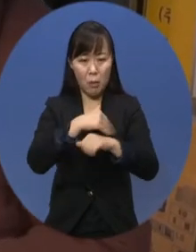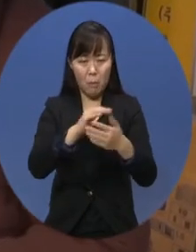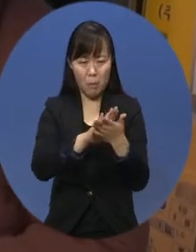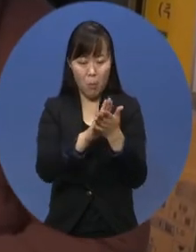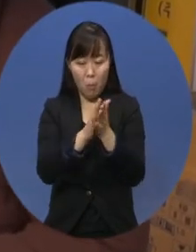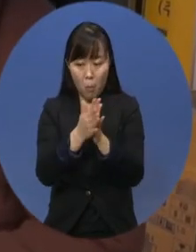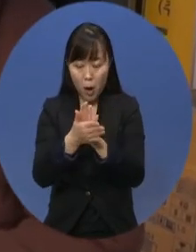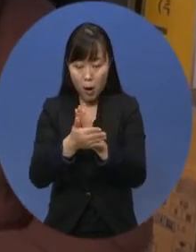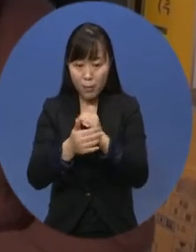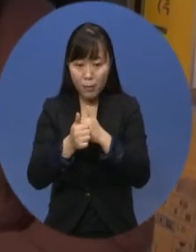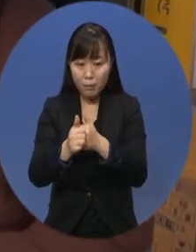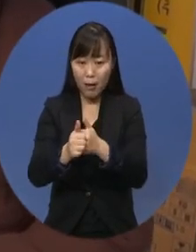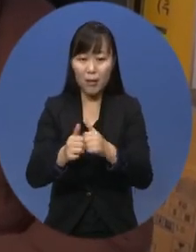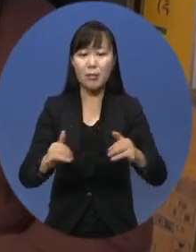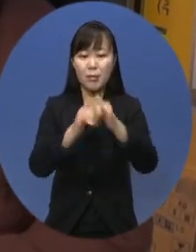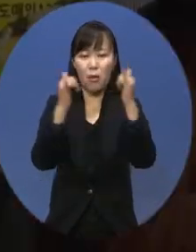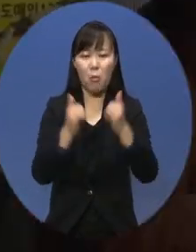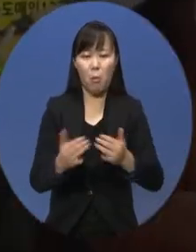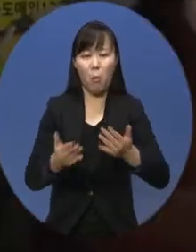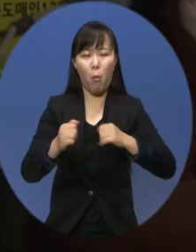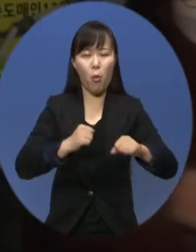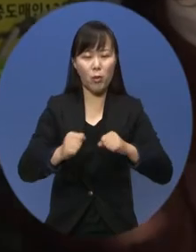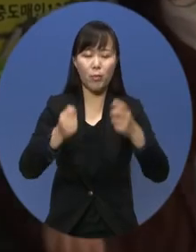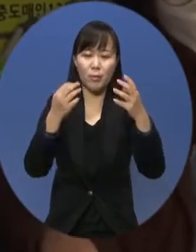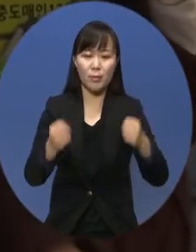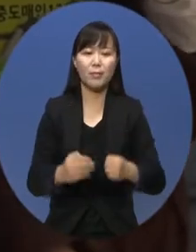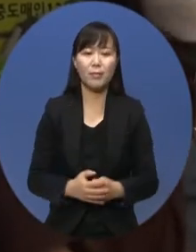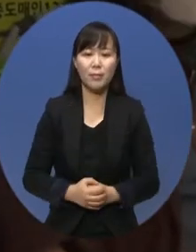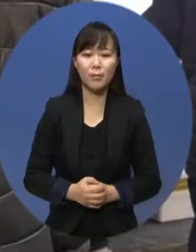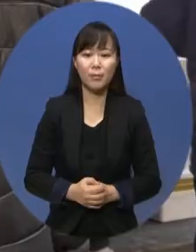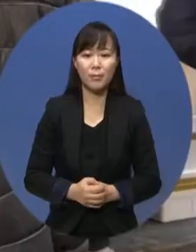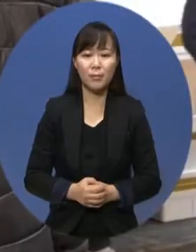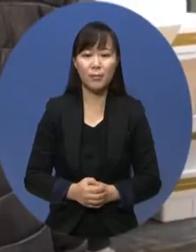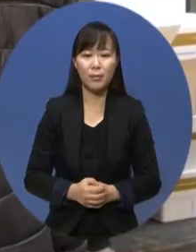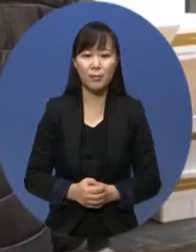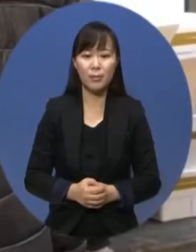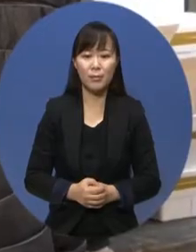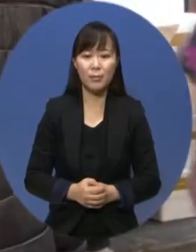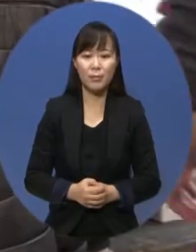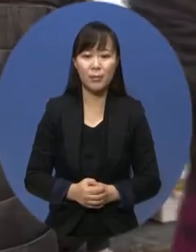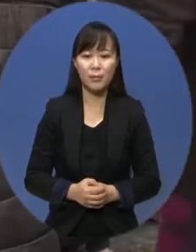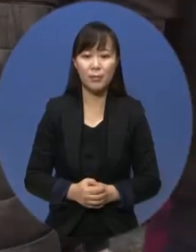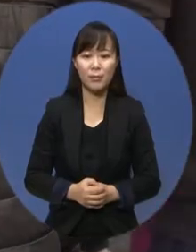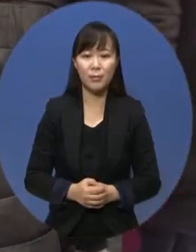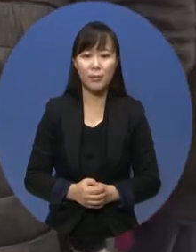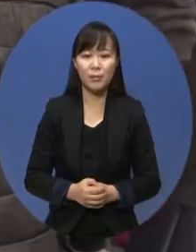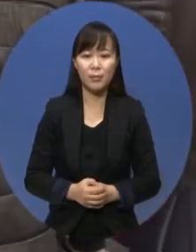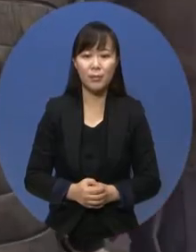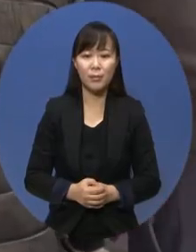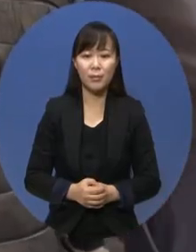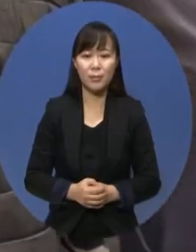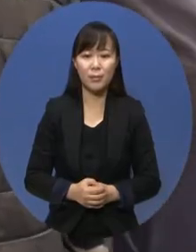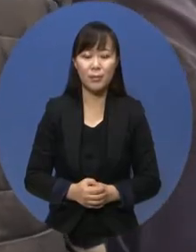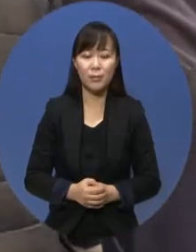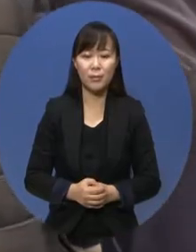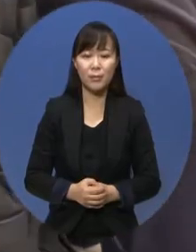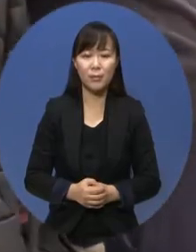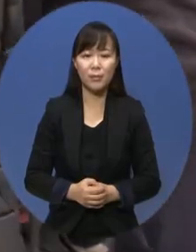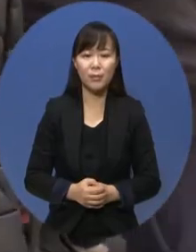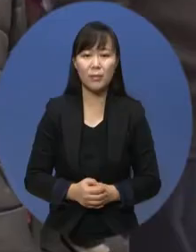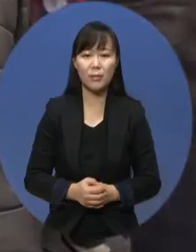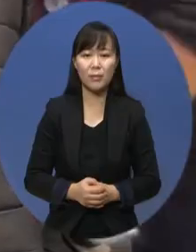맞추어 사회공헌 활동이 이루어지고 있습니다. 복지TV 뉴스 정서입니다.